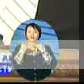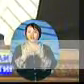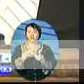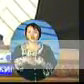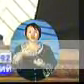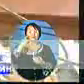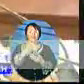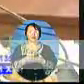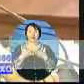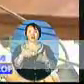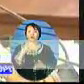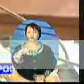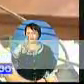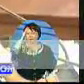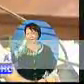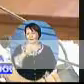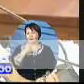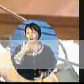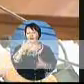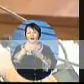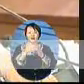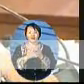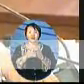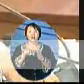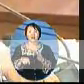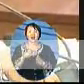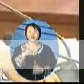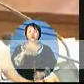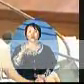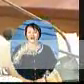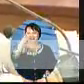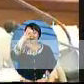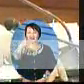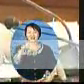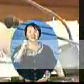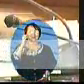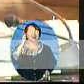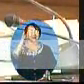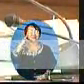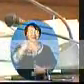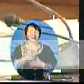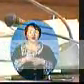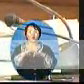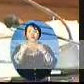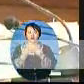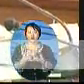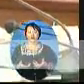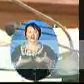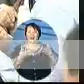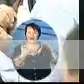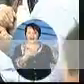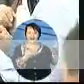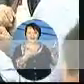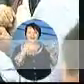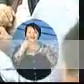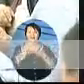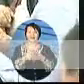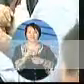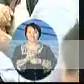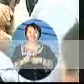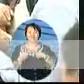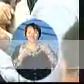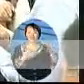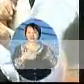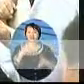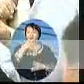байгаа. Эрүүл мэндийн сайдын тайлбарлаж байгаагаар бол тухайн асуудлаар засгийн газар цаашид саналаа улсын хурлд гаргана гэсэн чиглэлтэй байна. Одоо тамхины